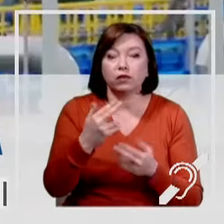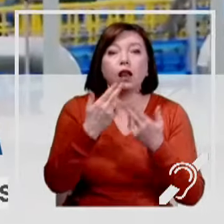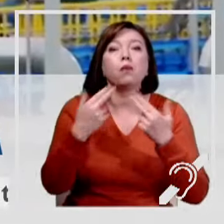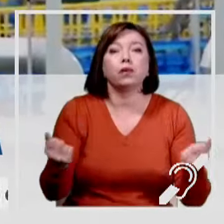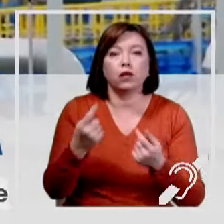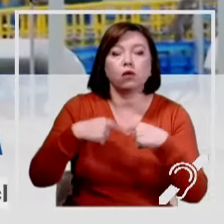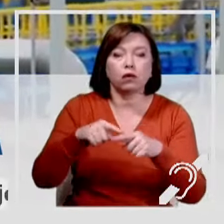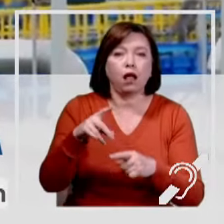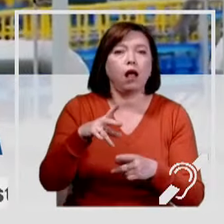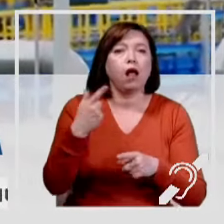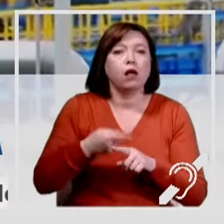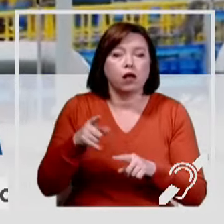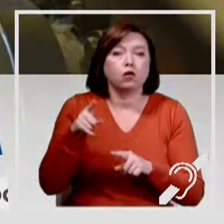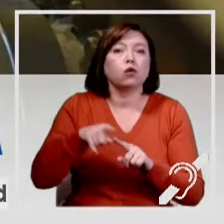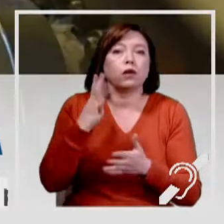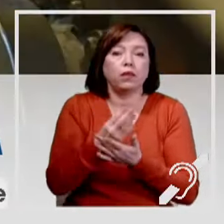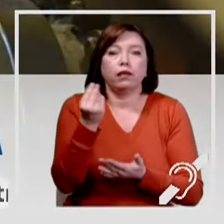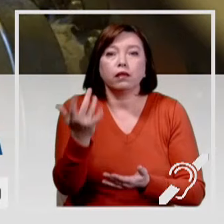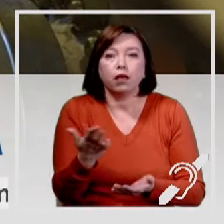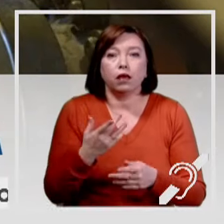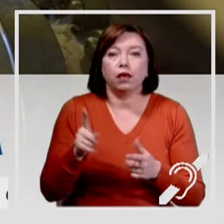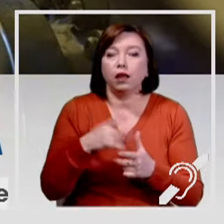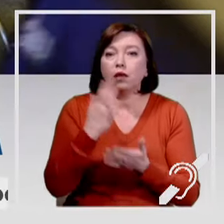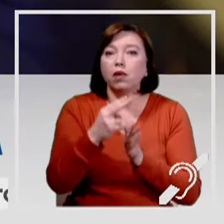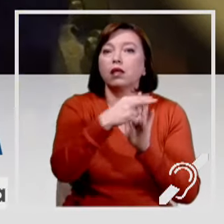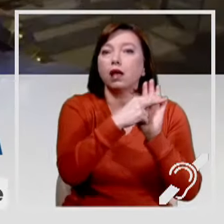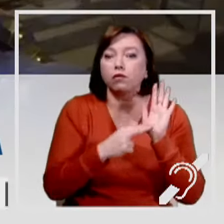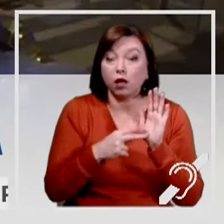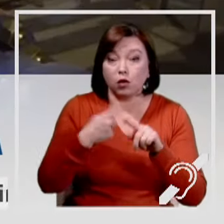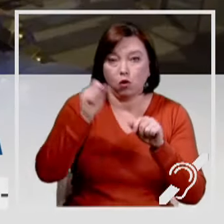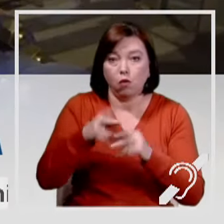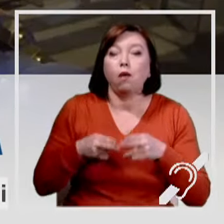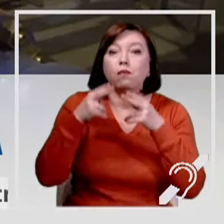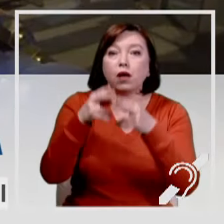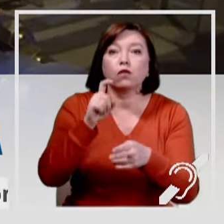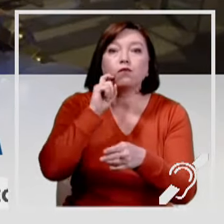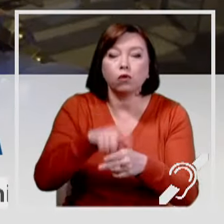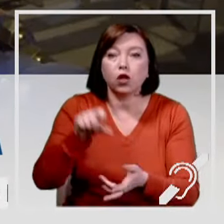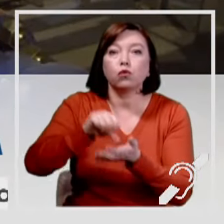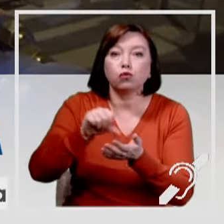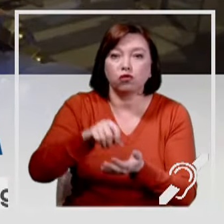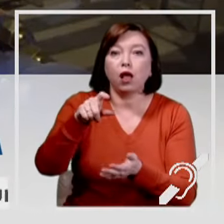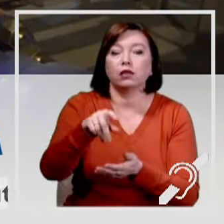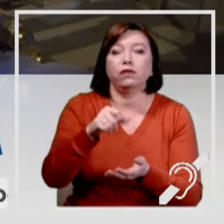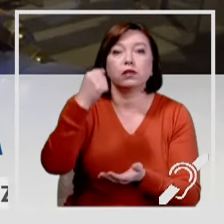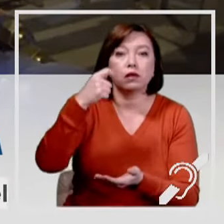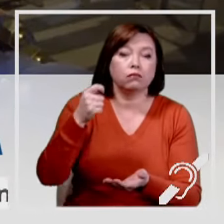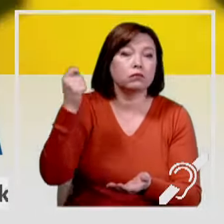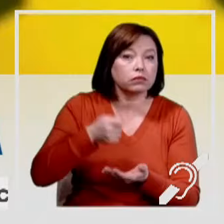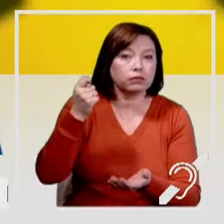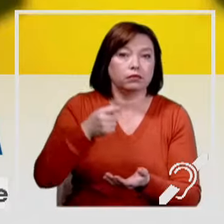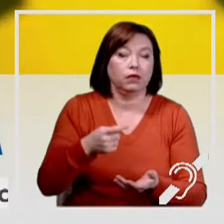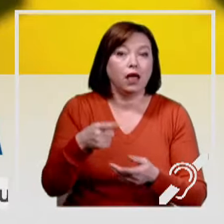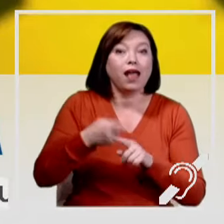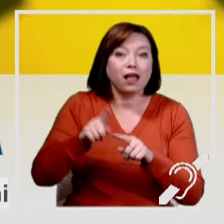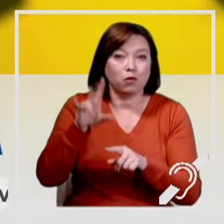recunoscută, cu licență, cu bani, care se poată merge în Ucraina să participe la licitații, să rezerveze gazoductele prin care îți vină